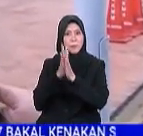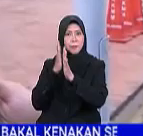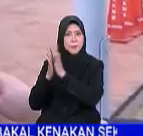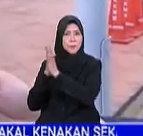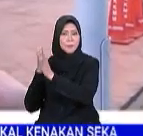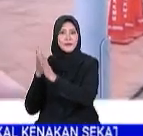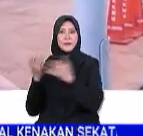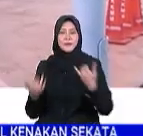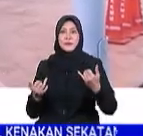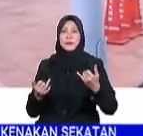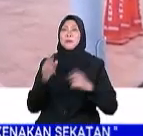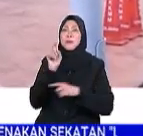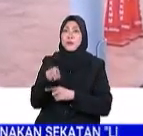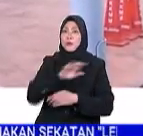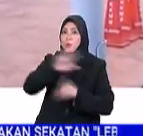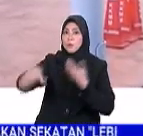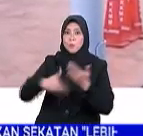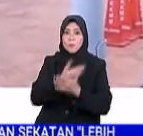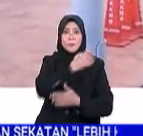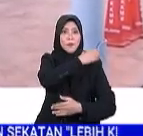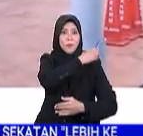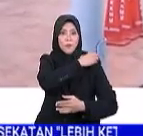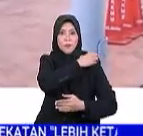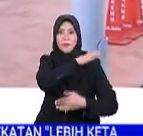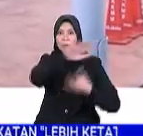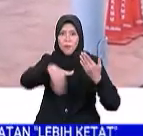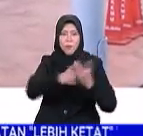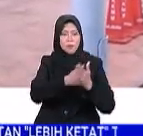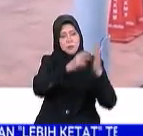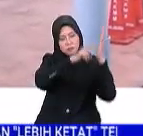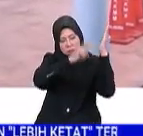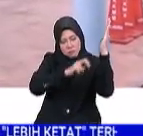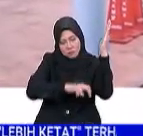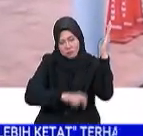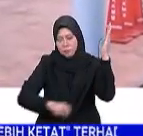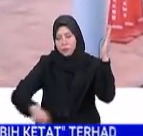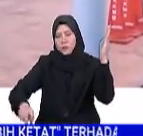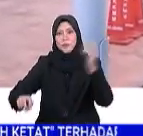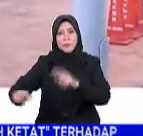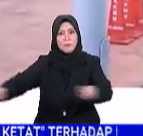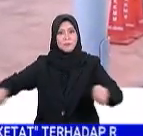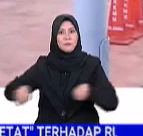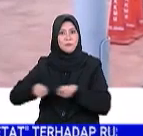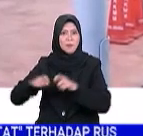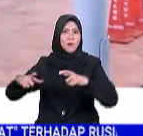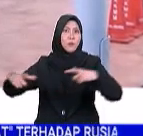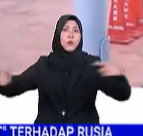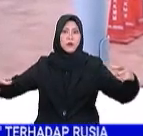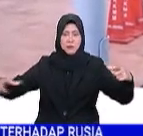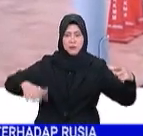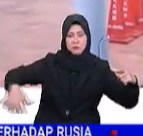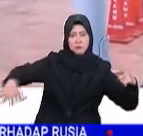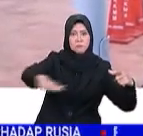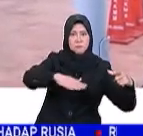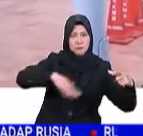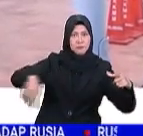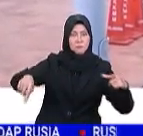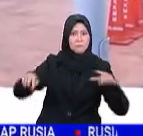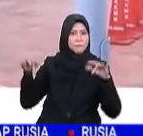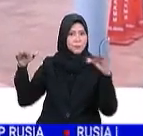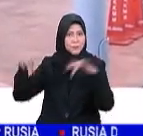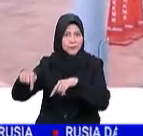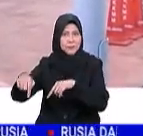kita ialah memastikan bahawa kesemua pegawai telah pun turun dan kemudian mereka ditempatkan tempat yang luas, dan setelah itu kita